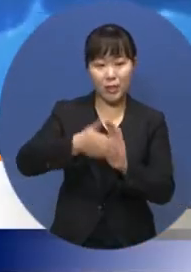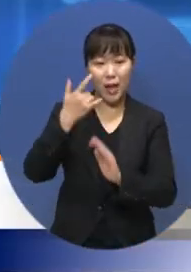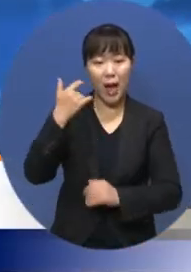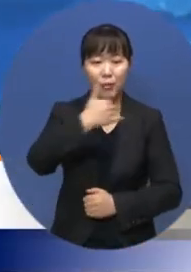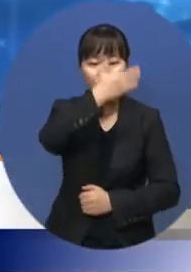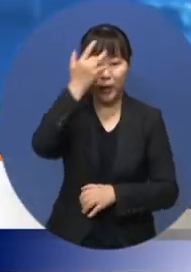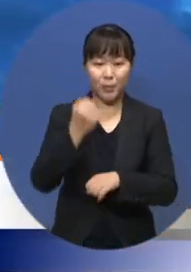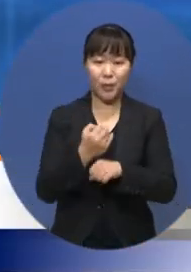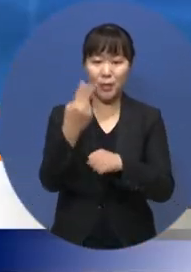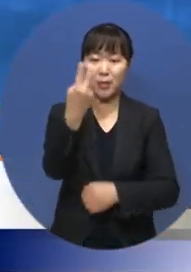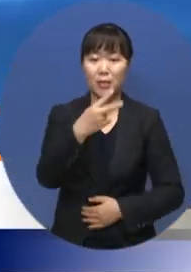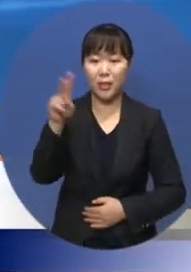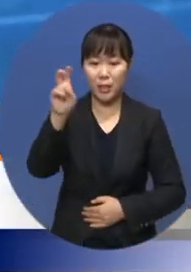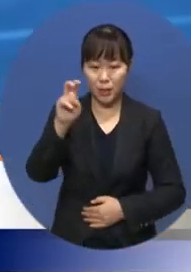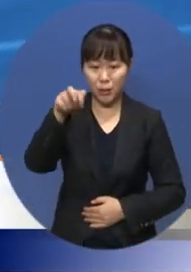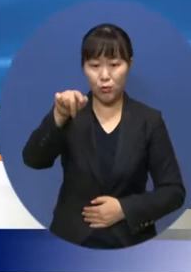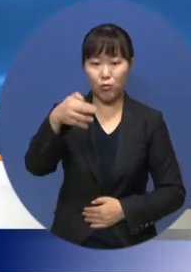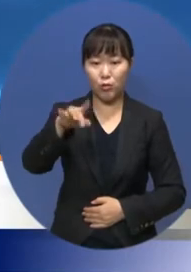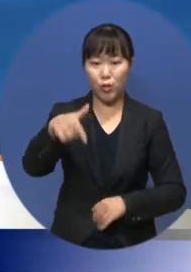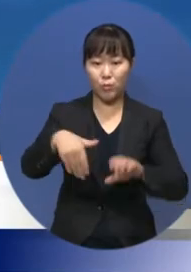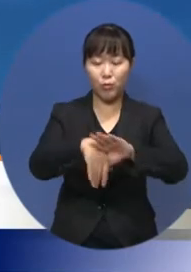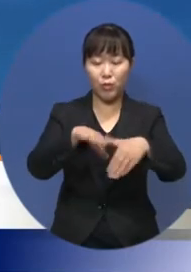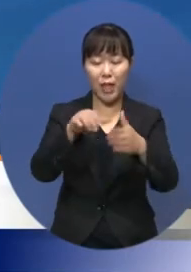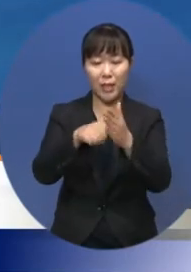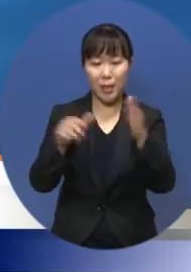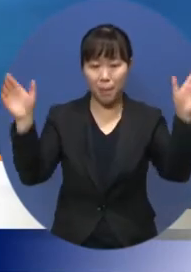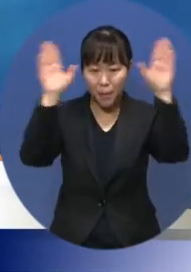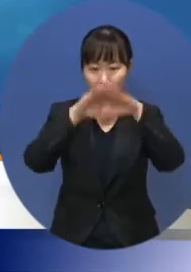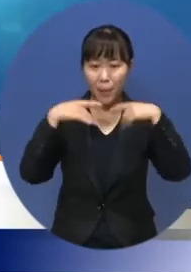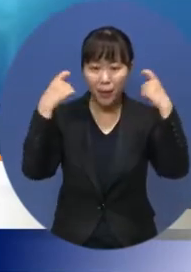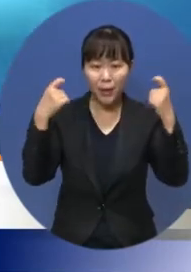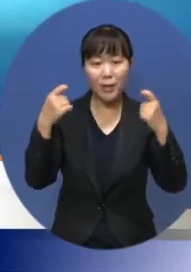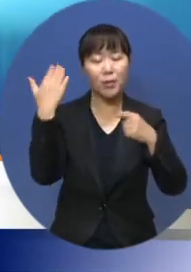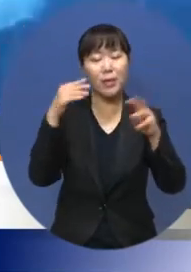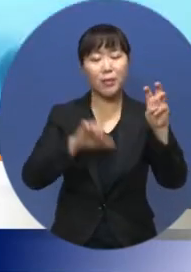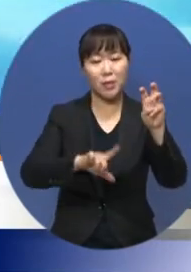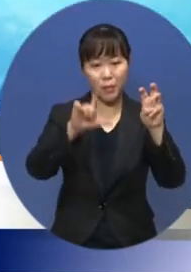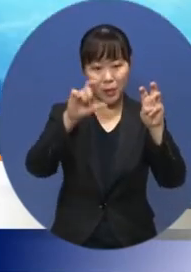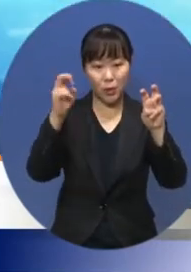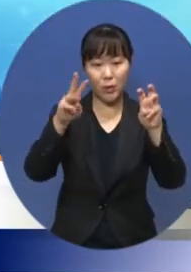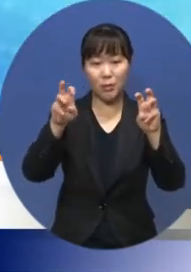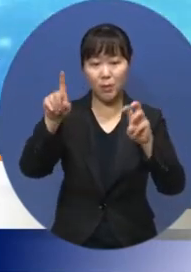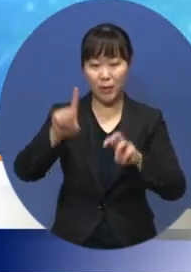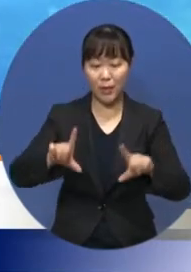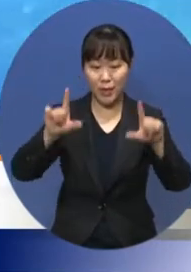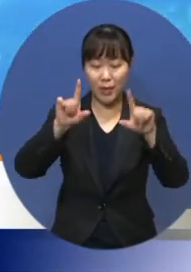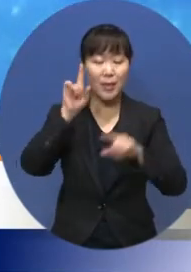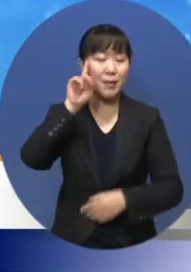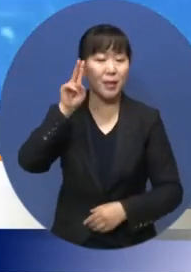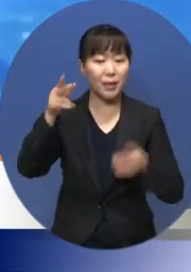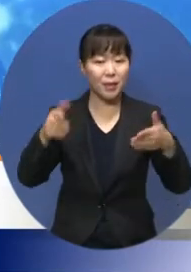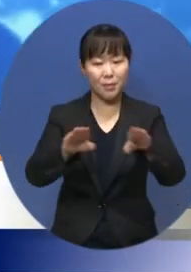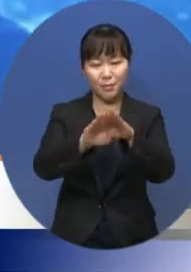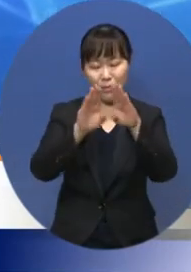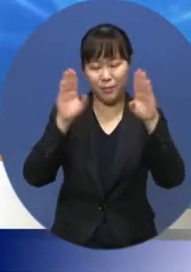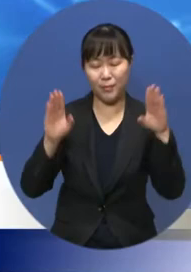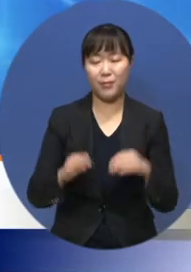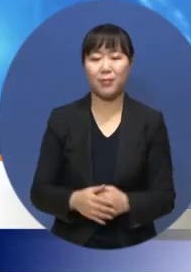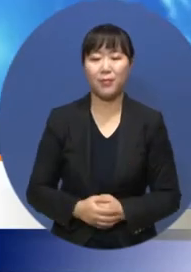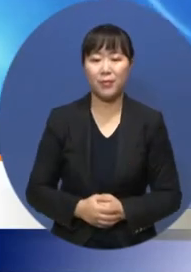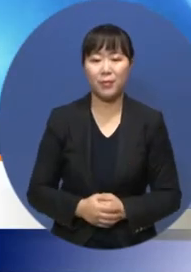아름다움을 알리는 2020 순천문화제 야행이 지난달 30일과 31일 이틀간